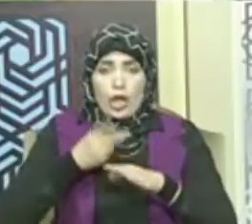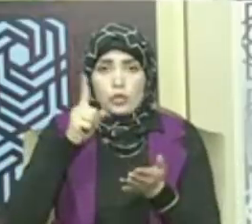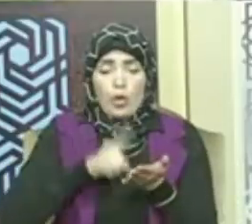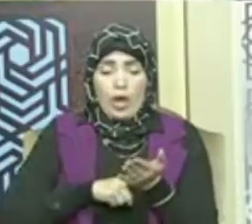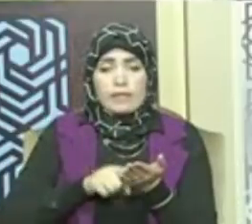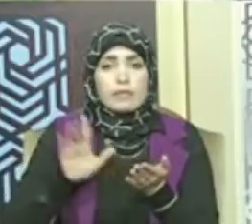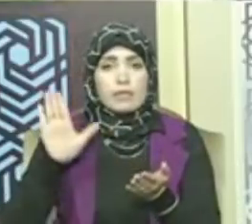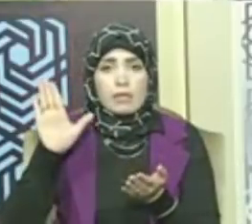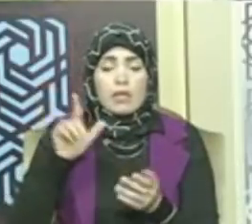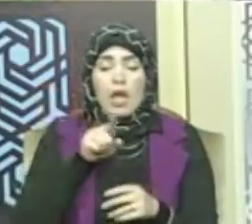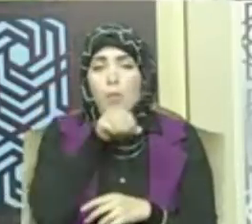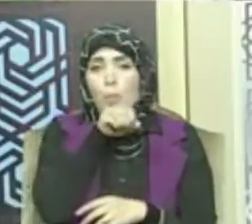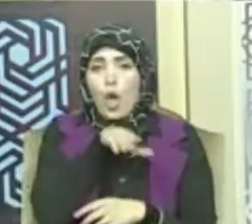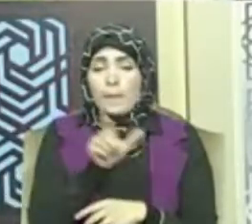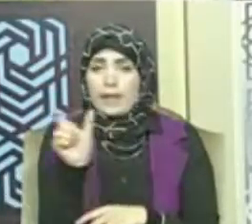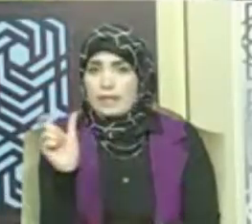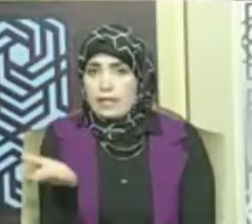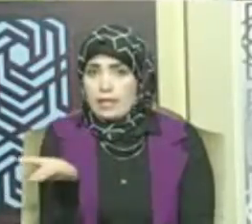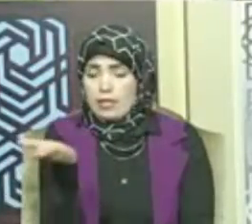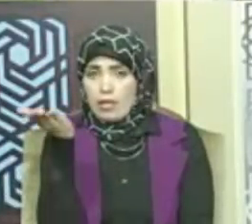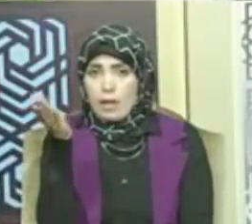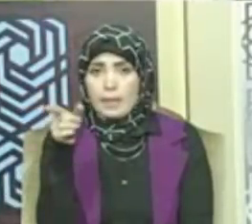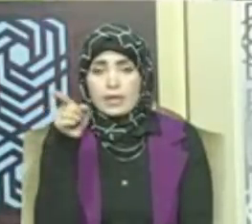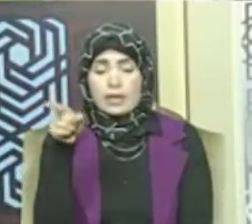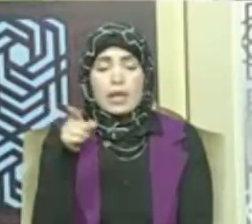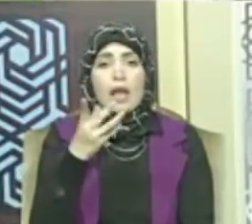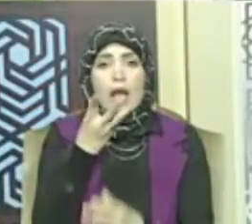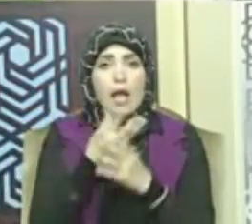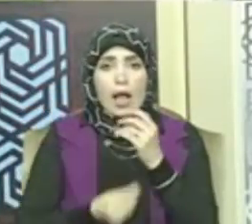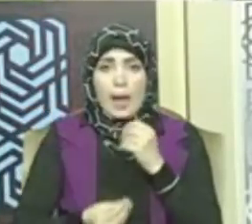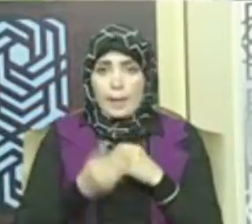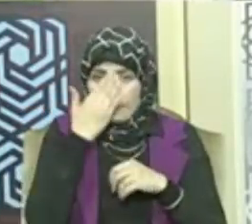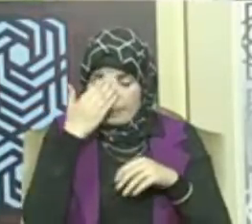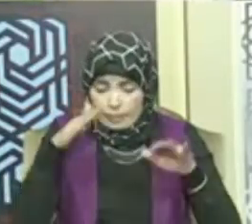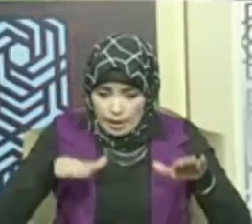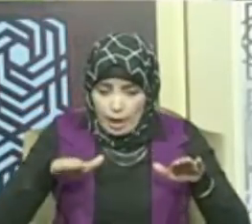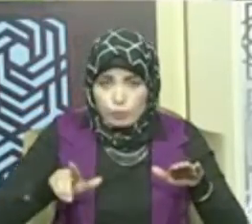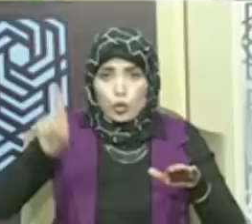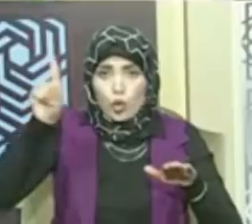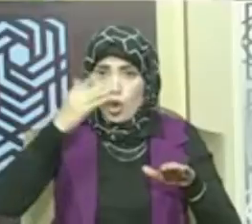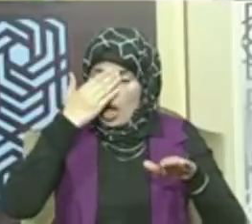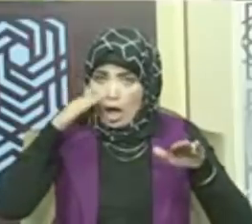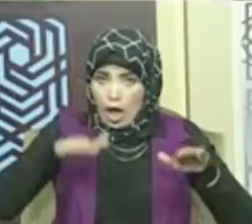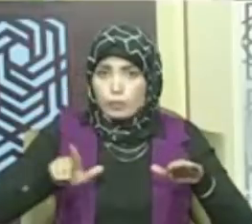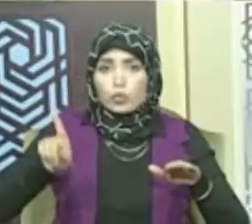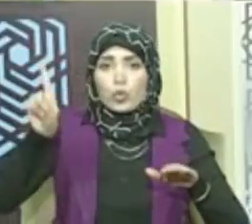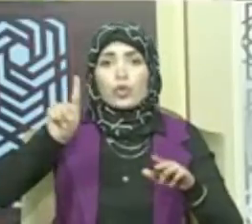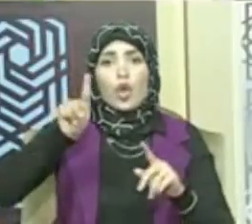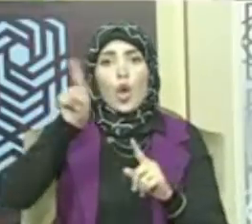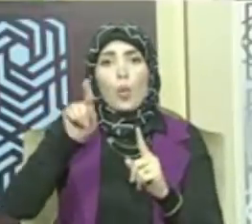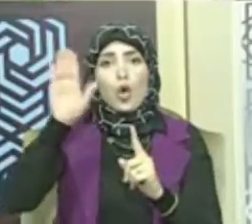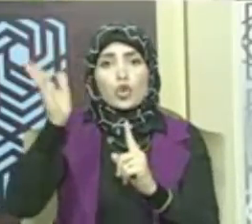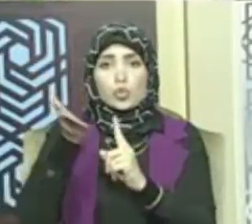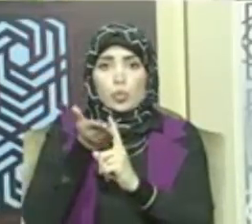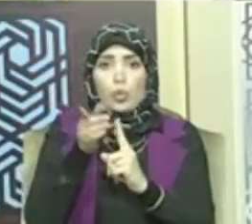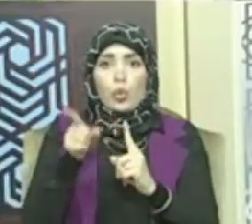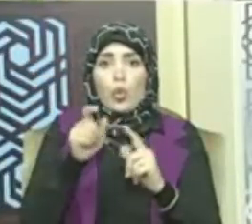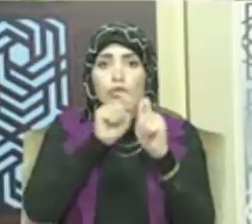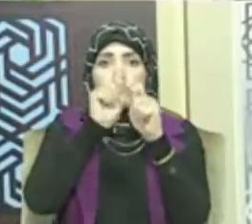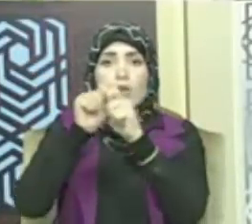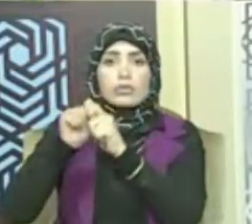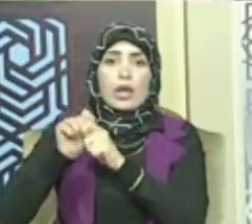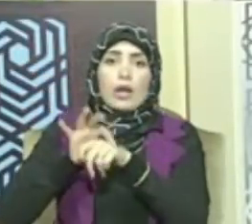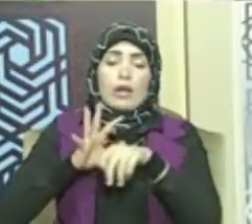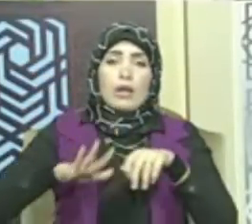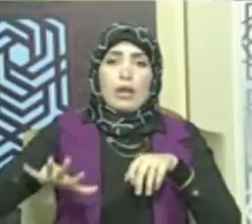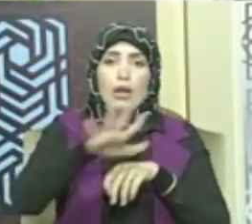سيدنا ونبينا محمد بن عبد الله عبد الله ورسوله نصح